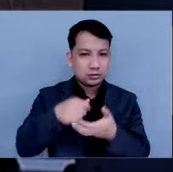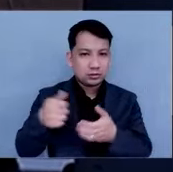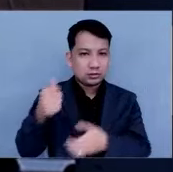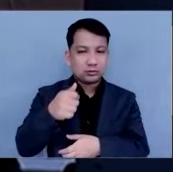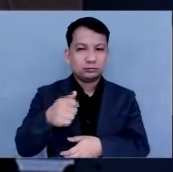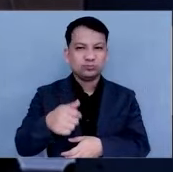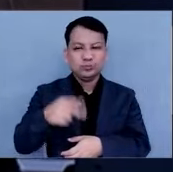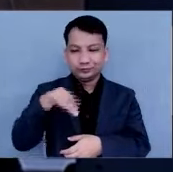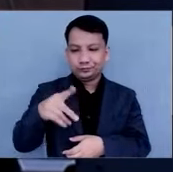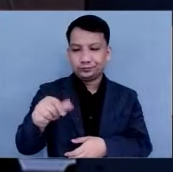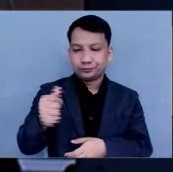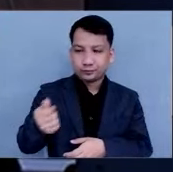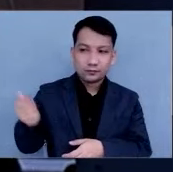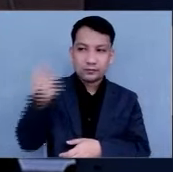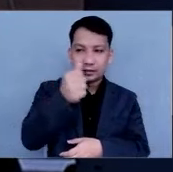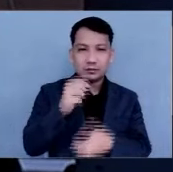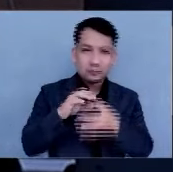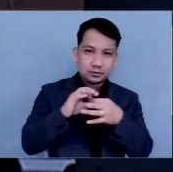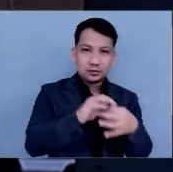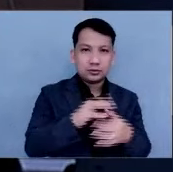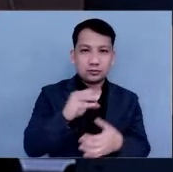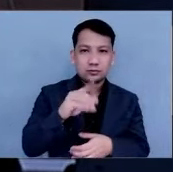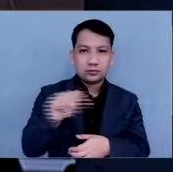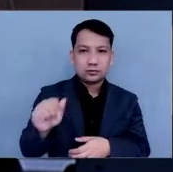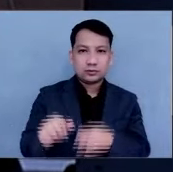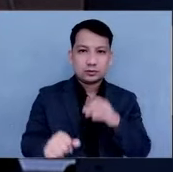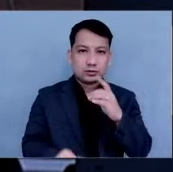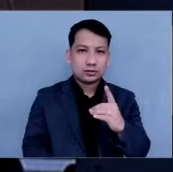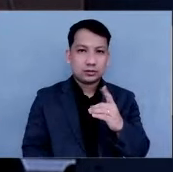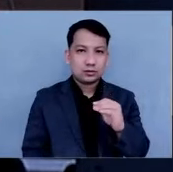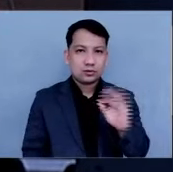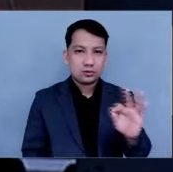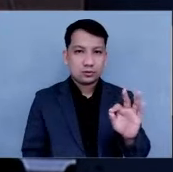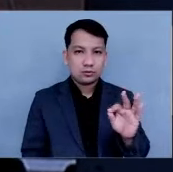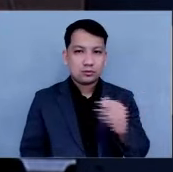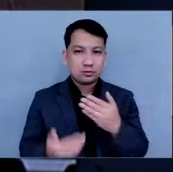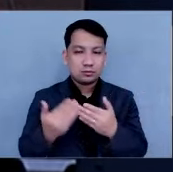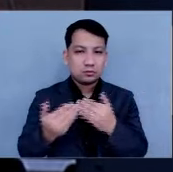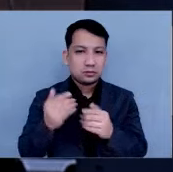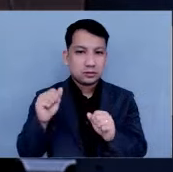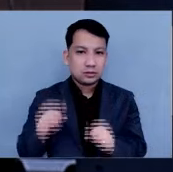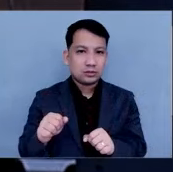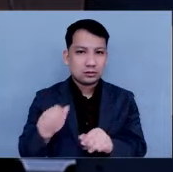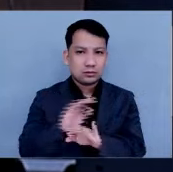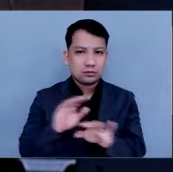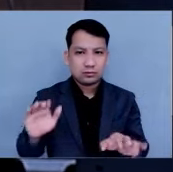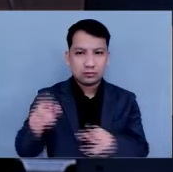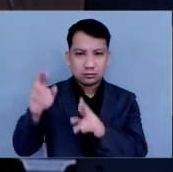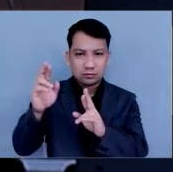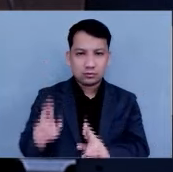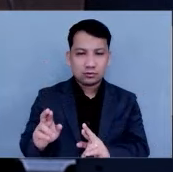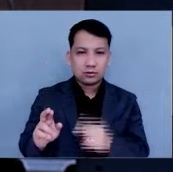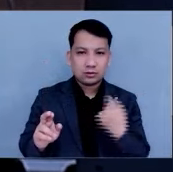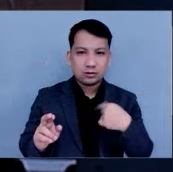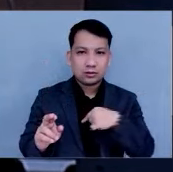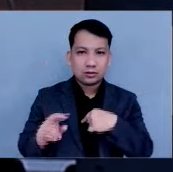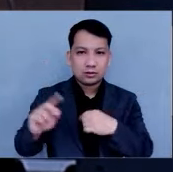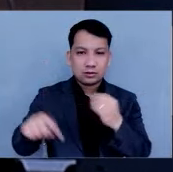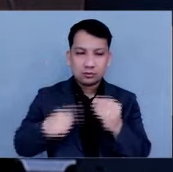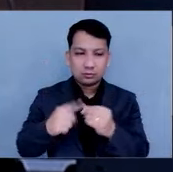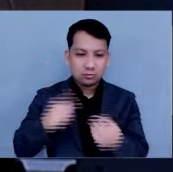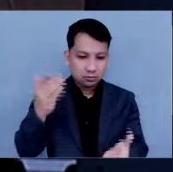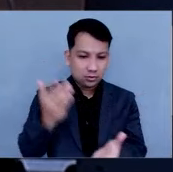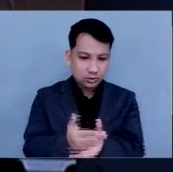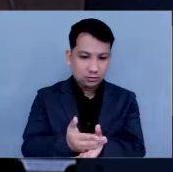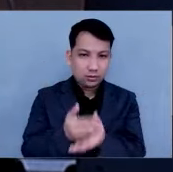Chief ninyo coordinate gumawa ng MOA sa dof as Simple as that wala ng respect respect if if we talking about para matigil yung